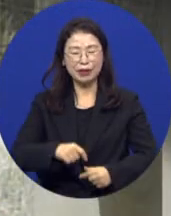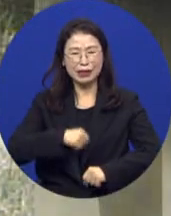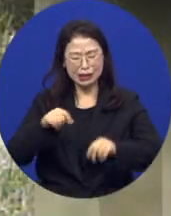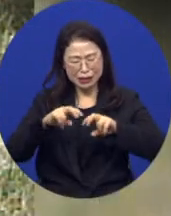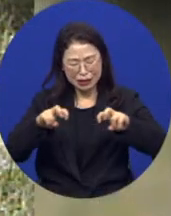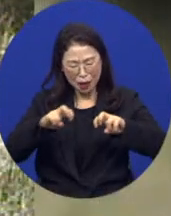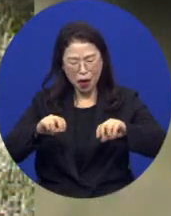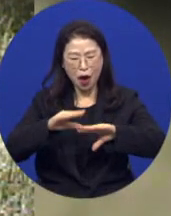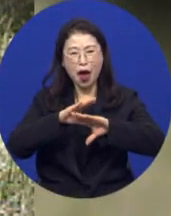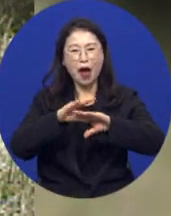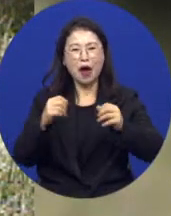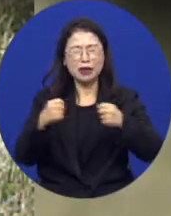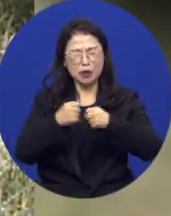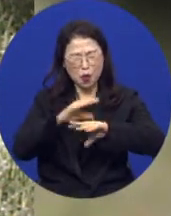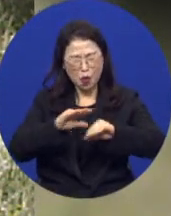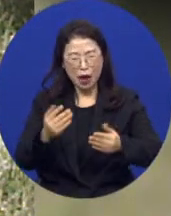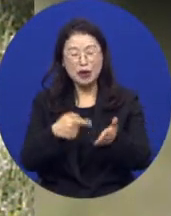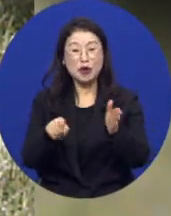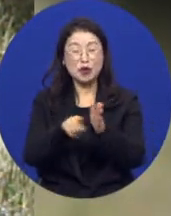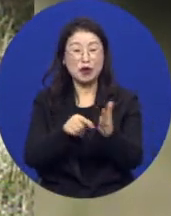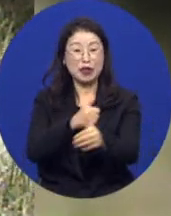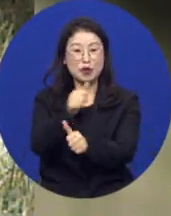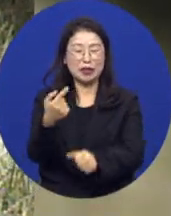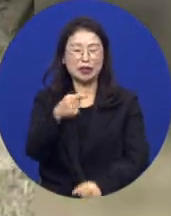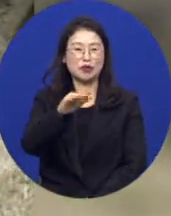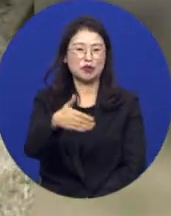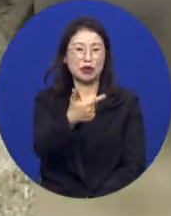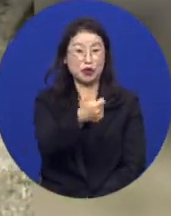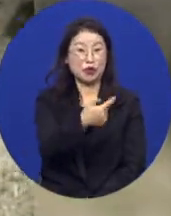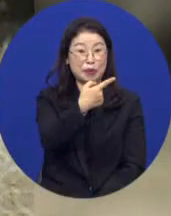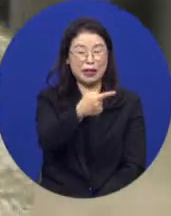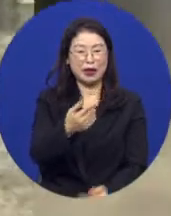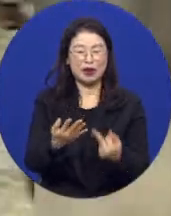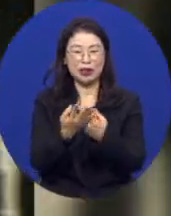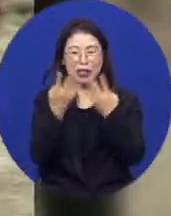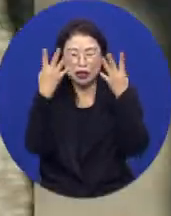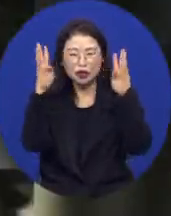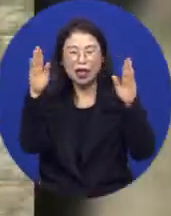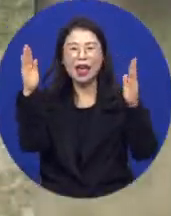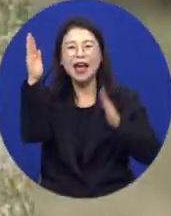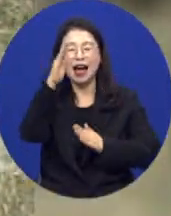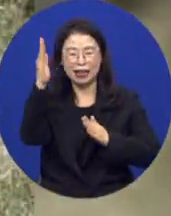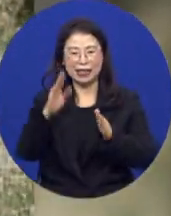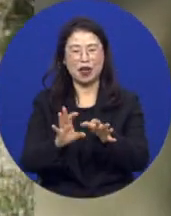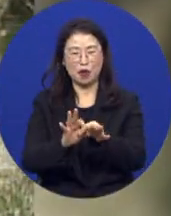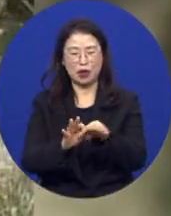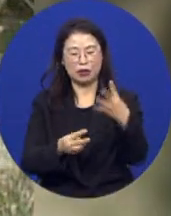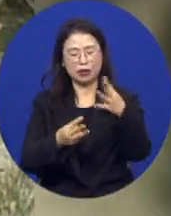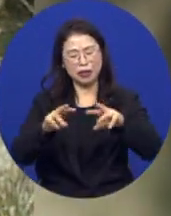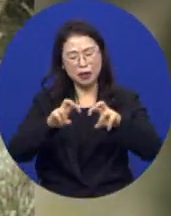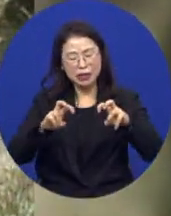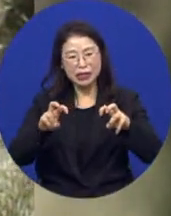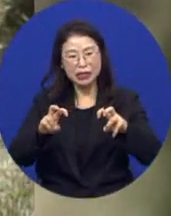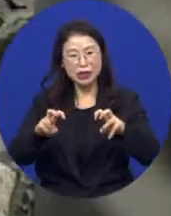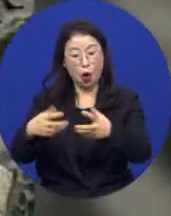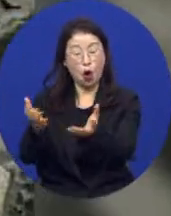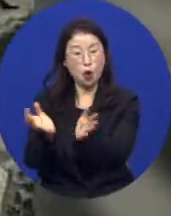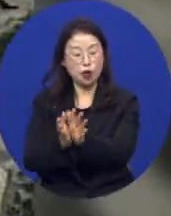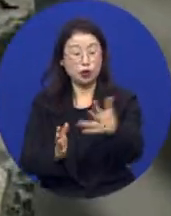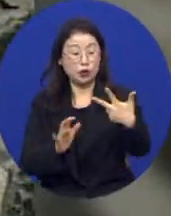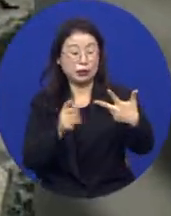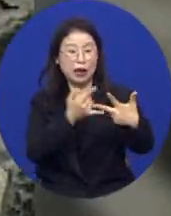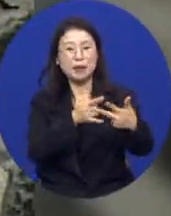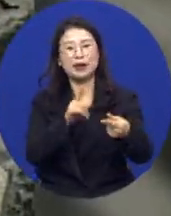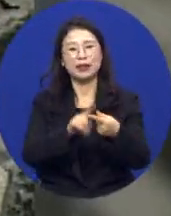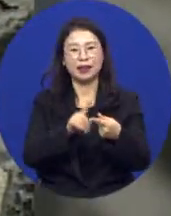화해를 위한 과거사 정리위원회는 1961년 제주대 학생들로 구성된 4.3 진상규명동지회원